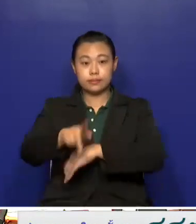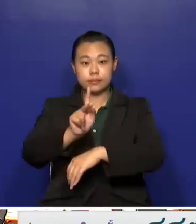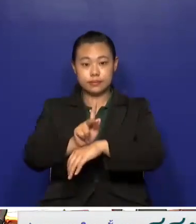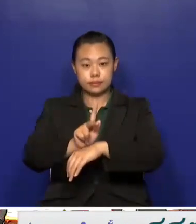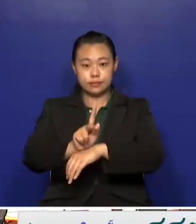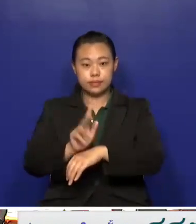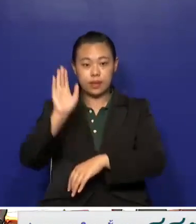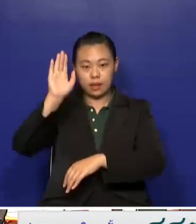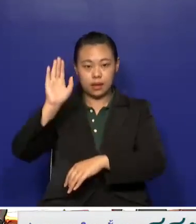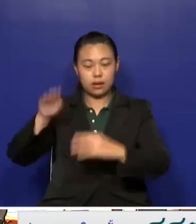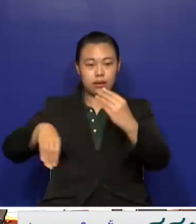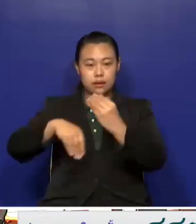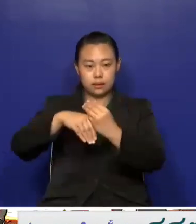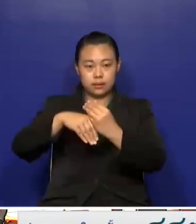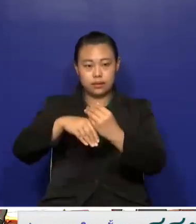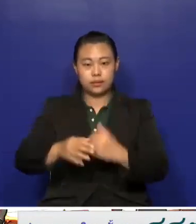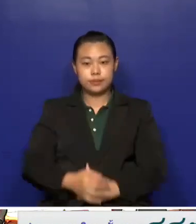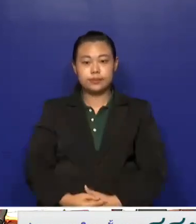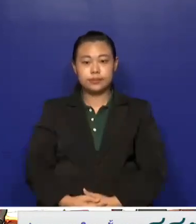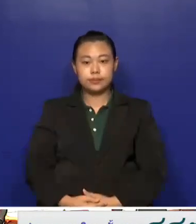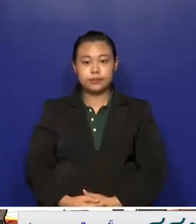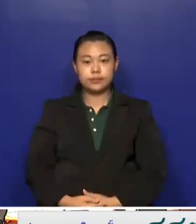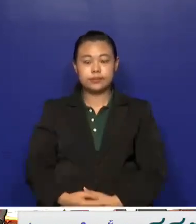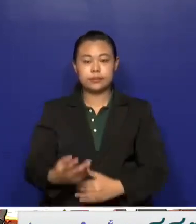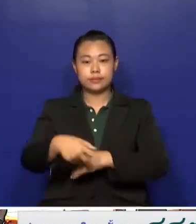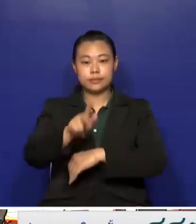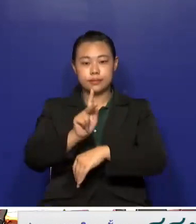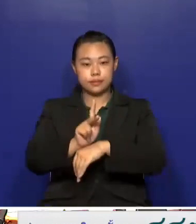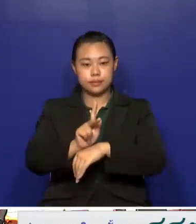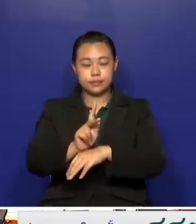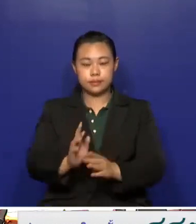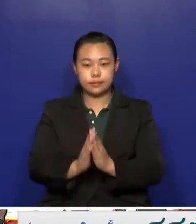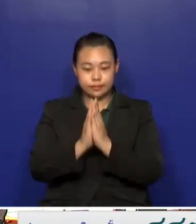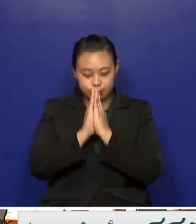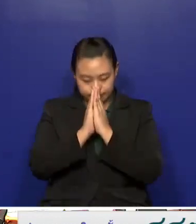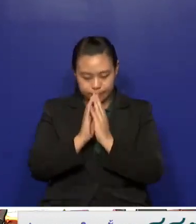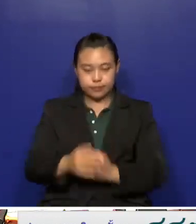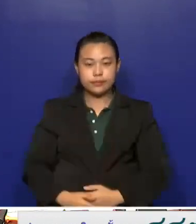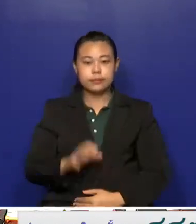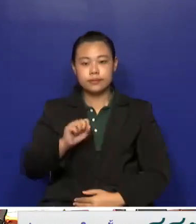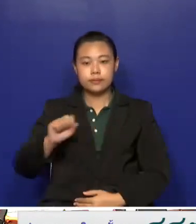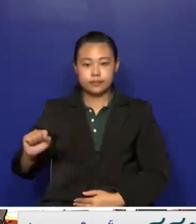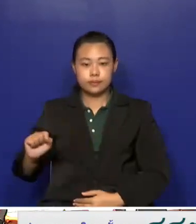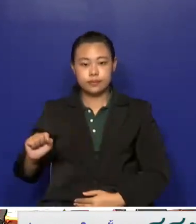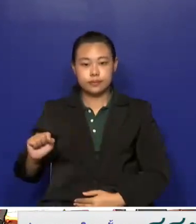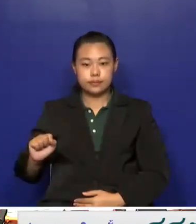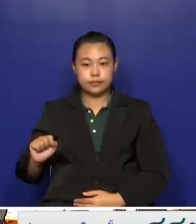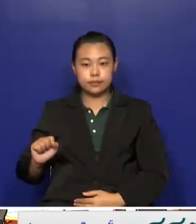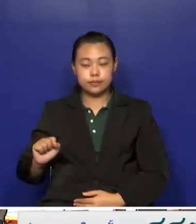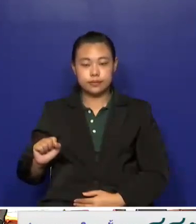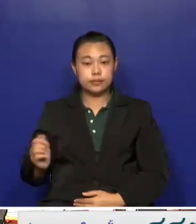นิดหนึ่งครับ เชิญครับ ครับกราบเรียนท่านประธานสภาผู้แทนราษฎรและสมาชิกสภาผู้แทนราษฎรที่เคารพทุกท่านนะ